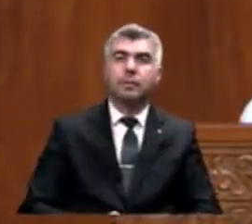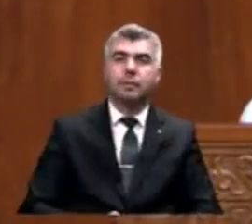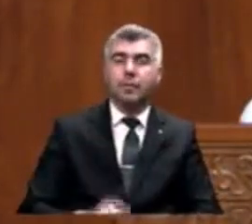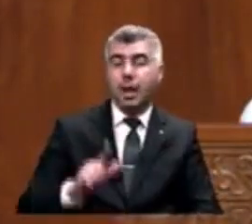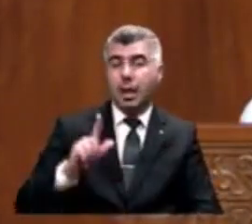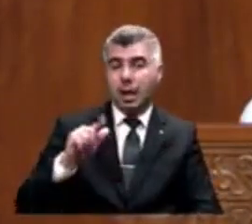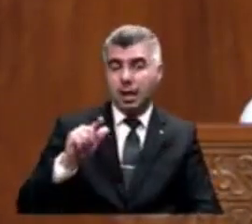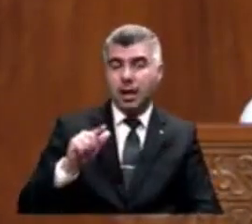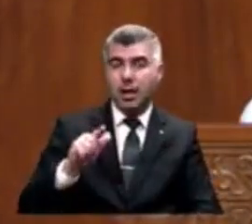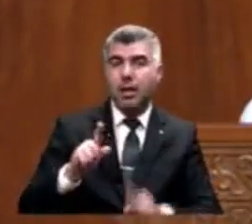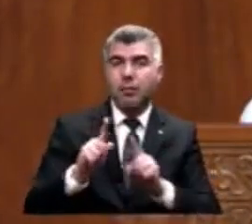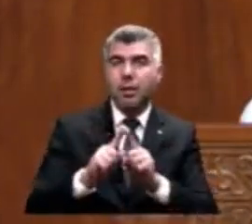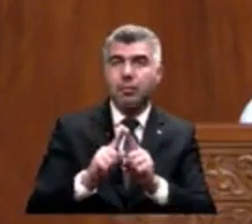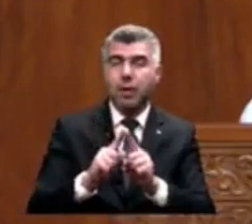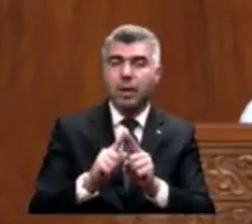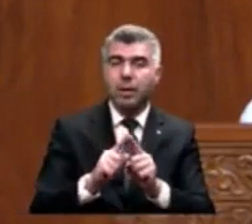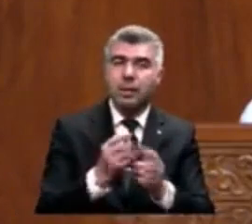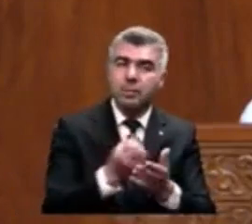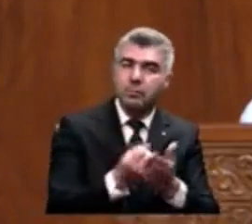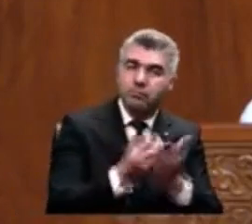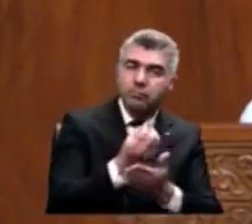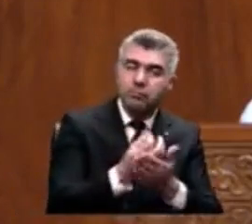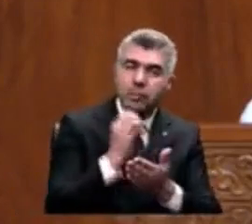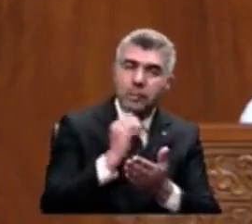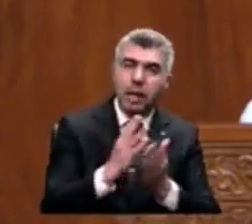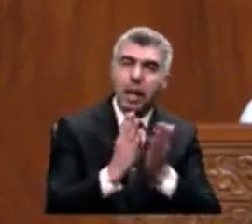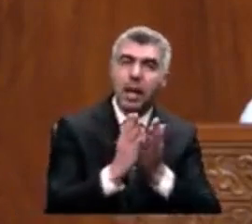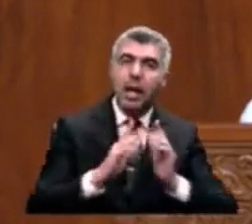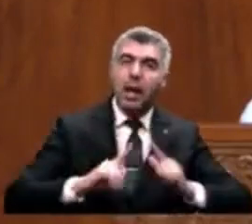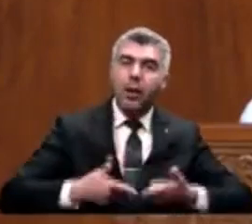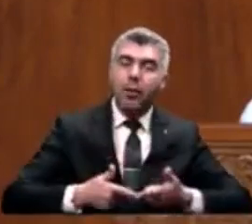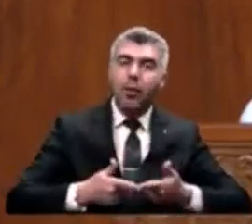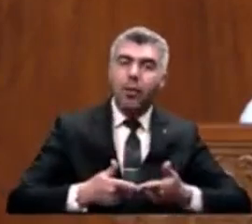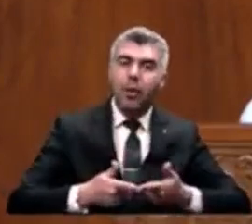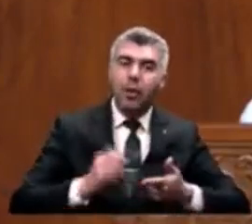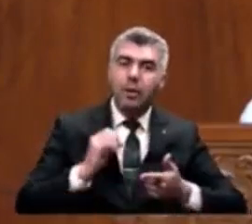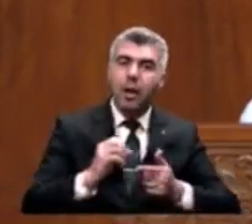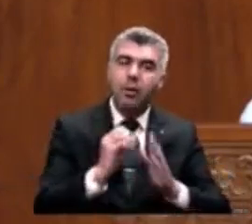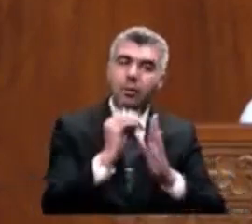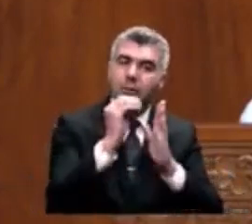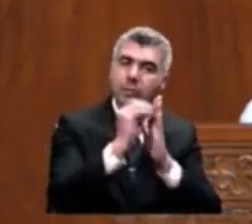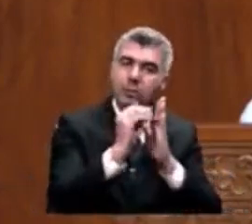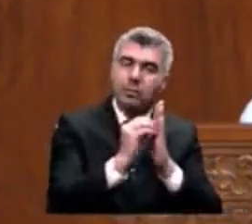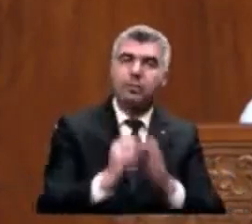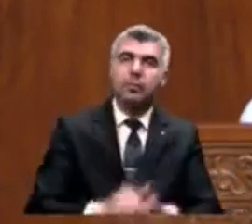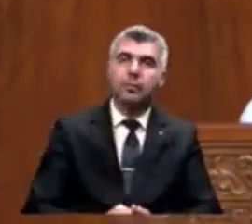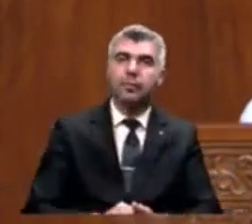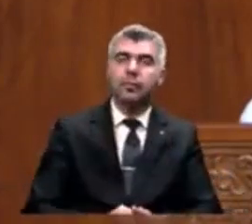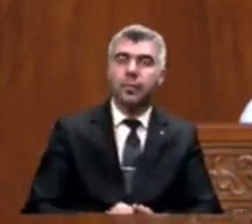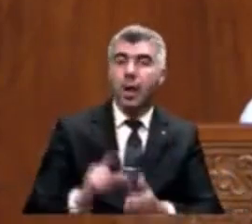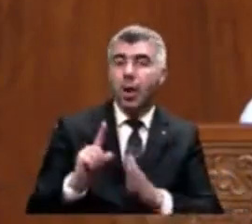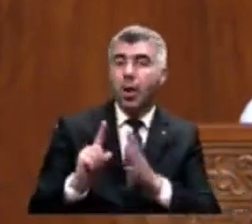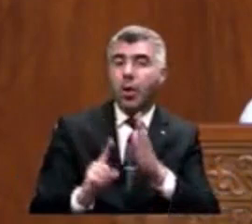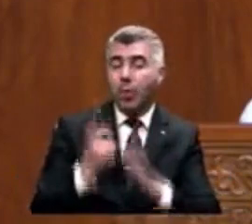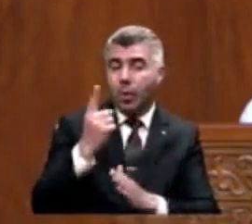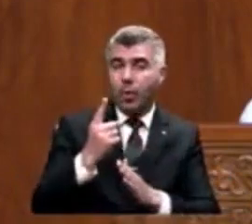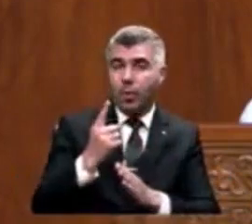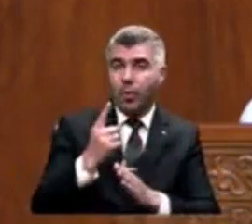خصوصية مهنة التربية والتعليم. أولاً المحافظة